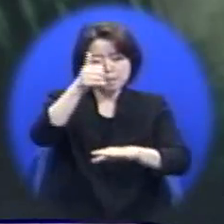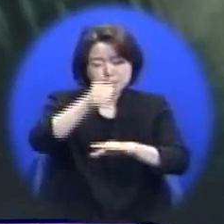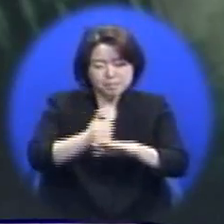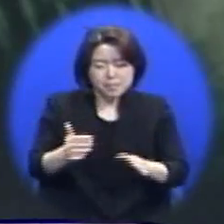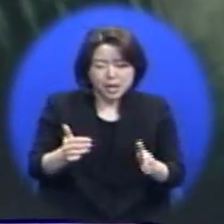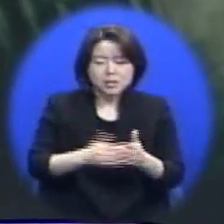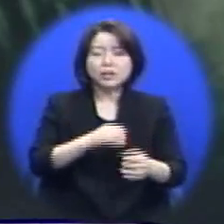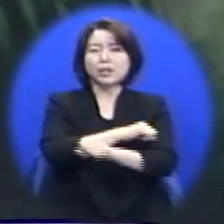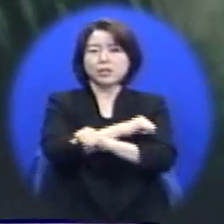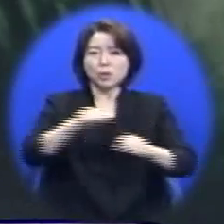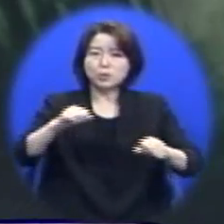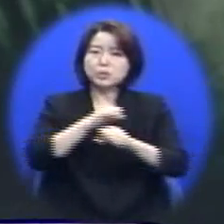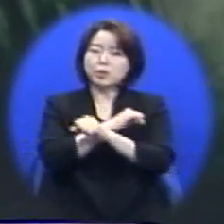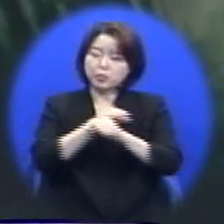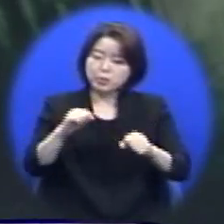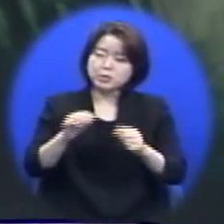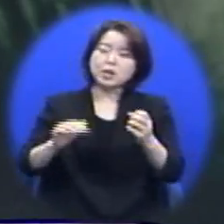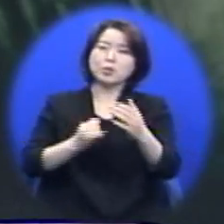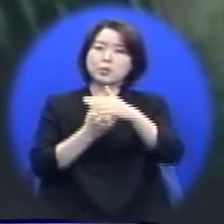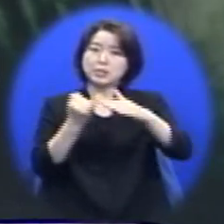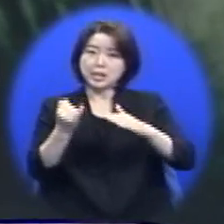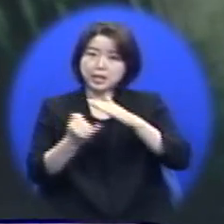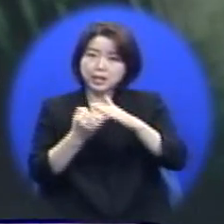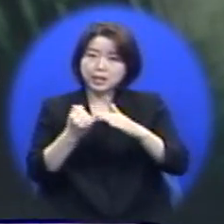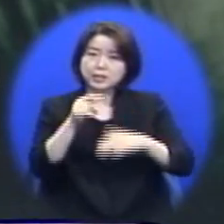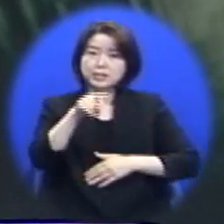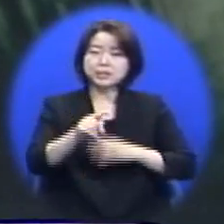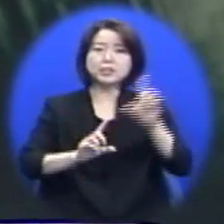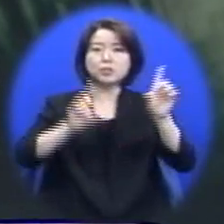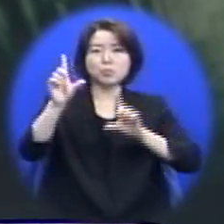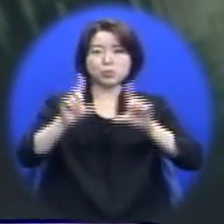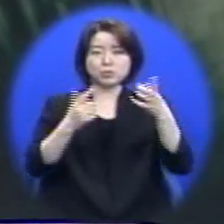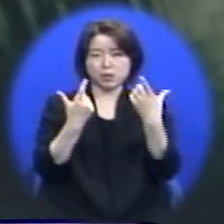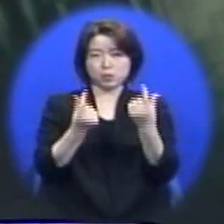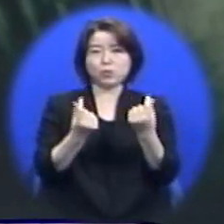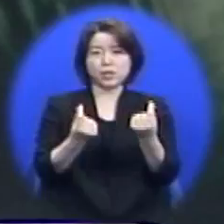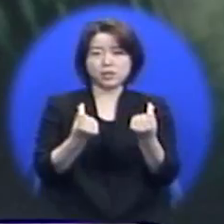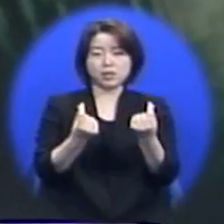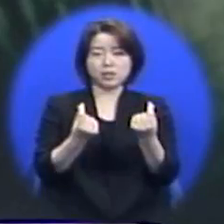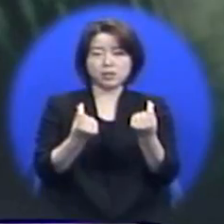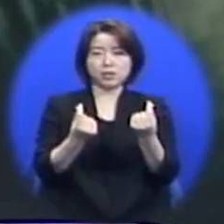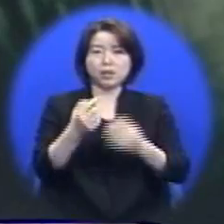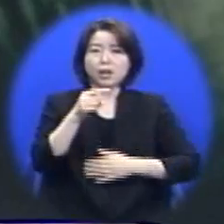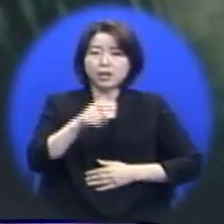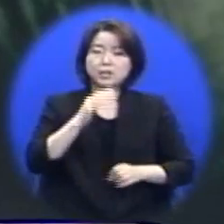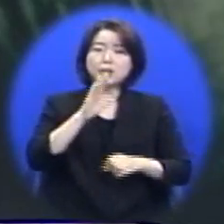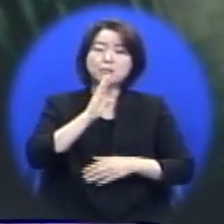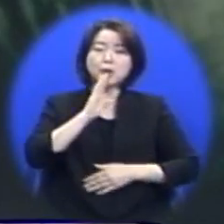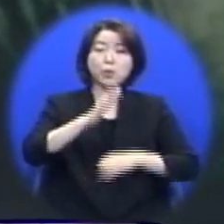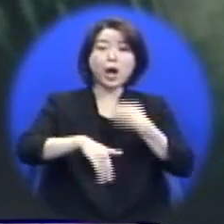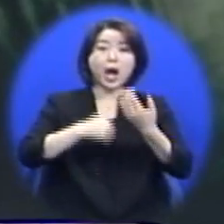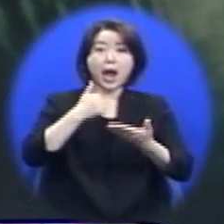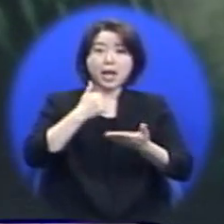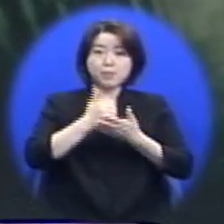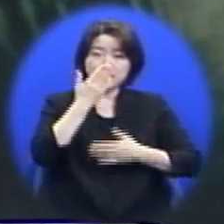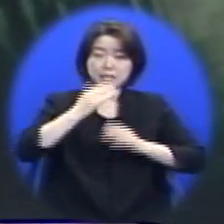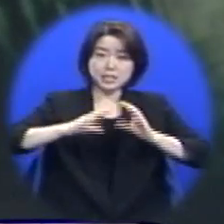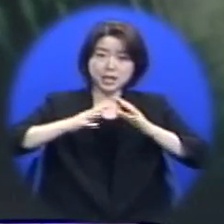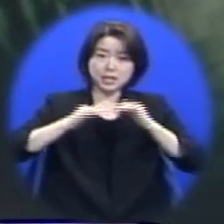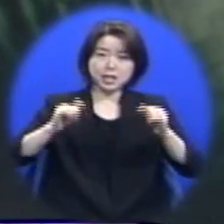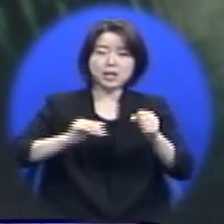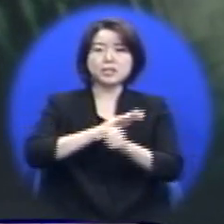용서하고 용서하고 사랑하는 바로 그 모습이었다. 이것이 바로 하나님이 우리 이스라엘 백성들을 사랑하시는